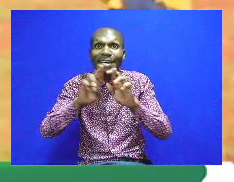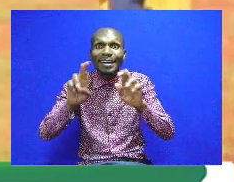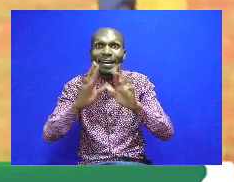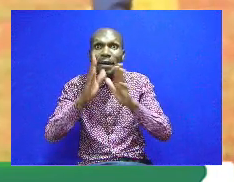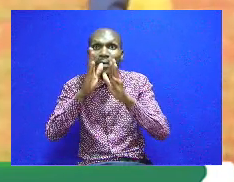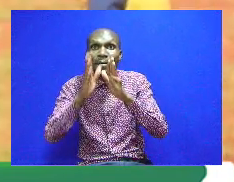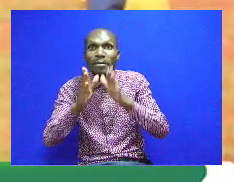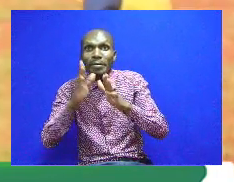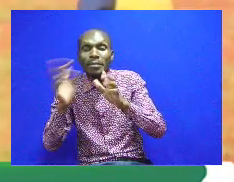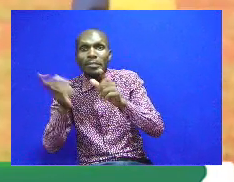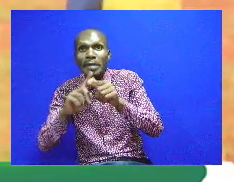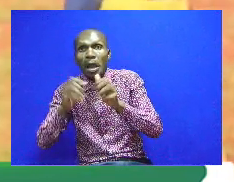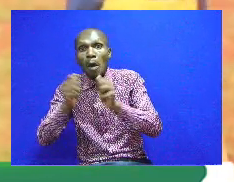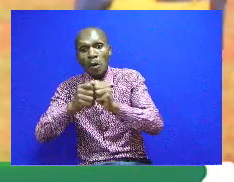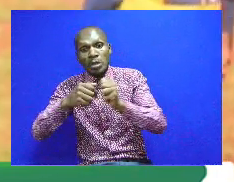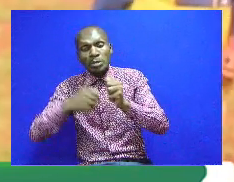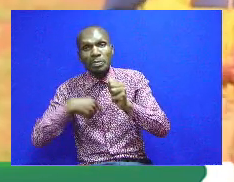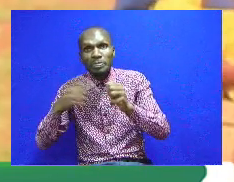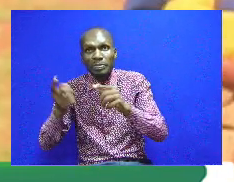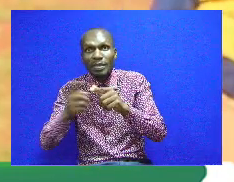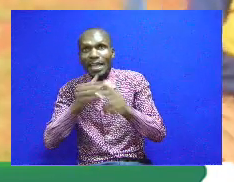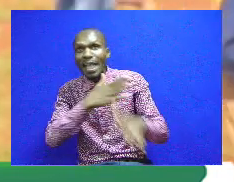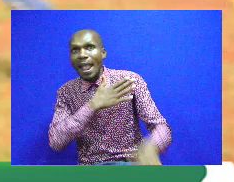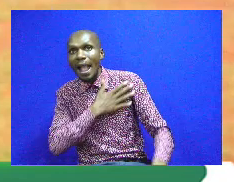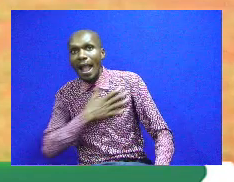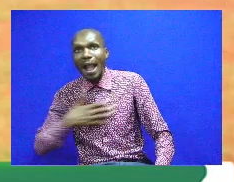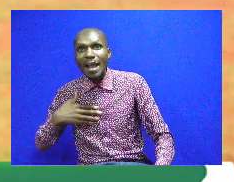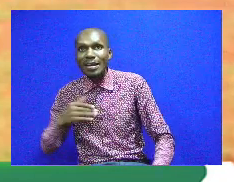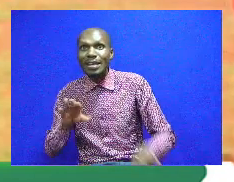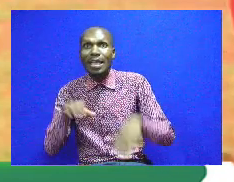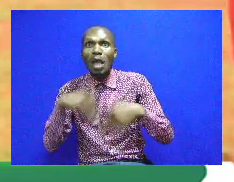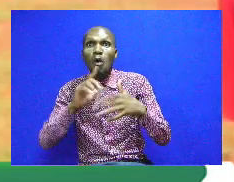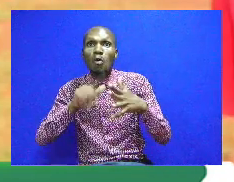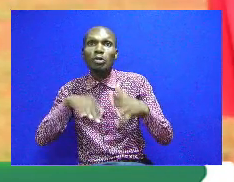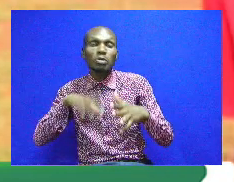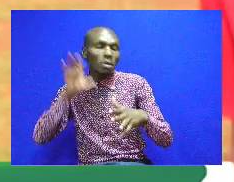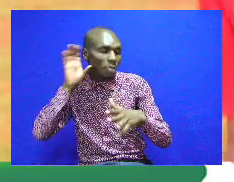ni a must win kwetu. And vile nimesema